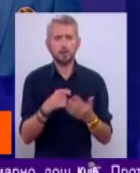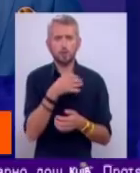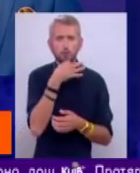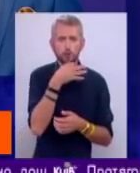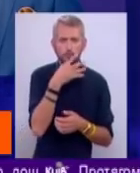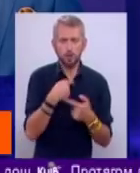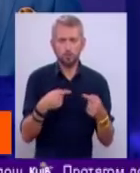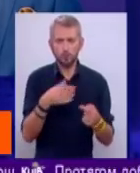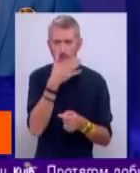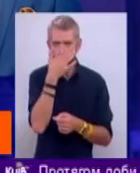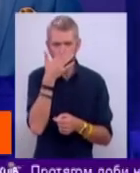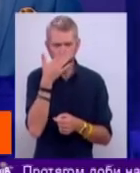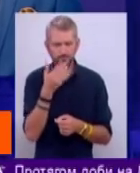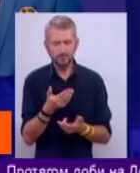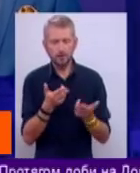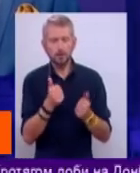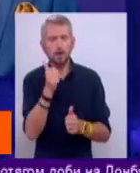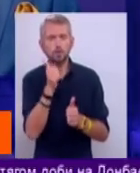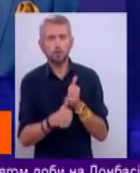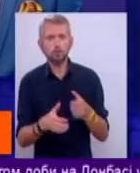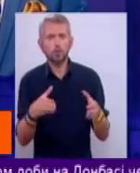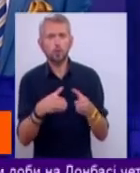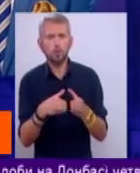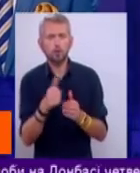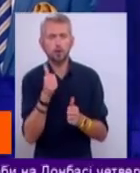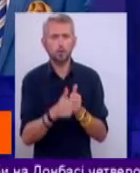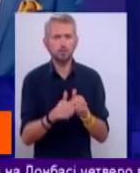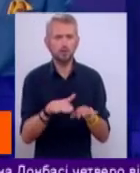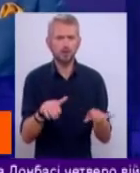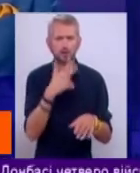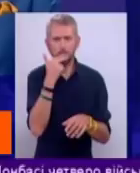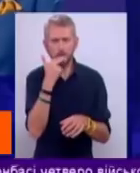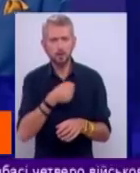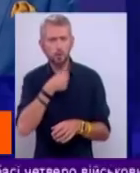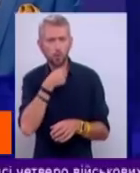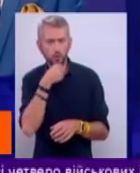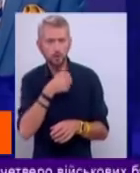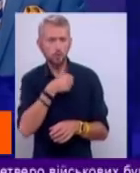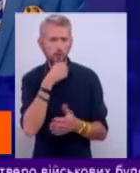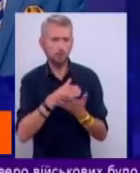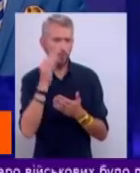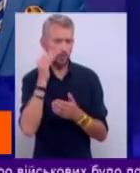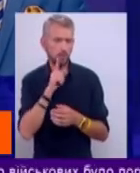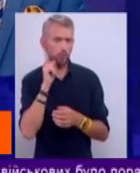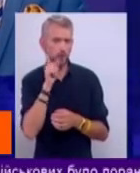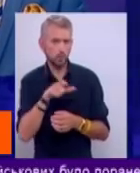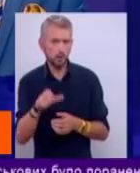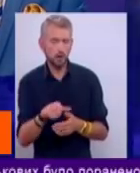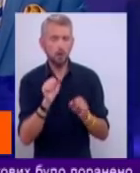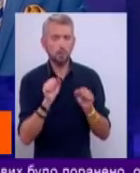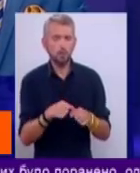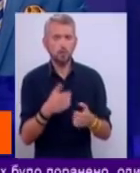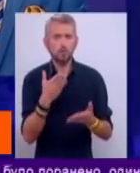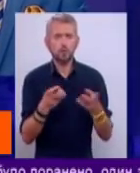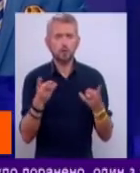і тому подібне. З кожною групою, тобто з кожними діти, підлітки, дорослі, дорослі мається на увазі молоді люди, можна треба